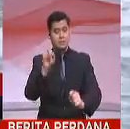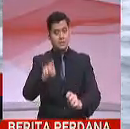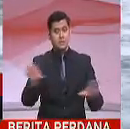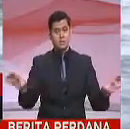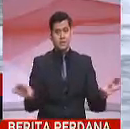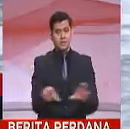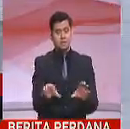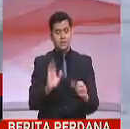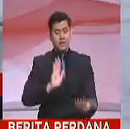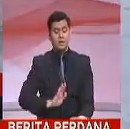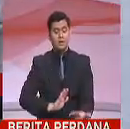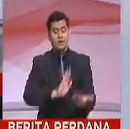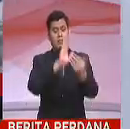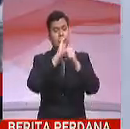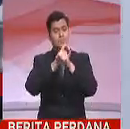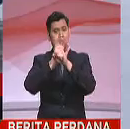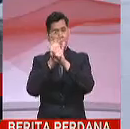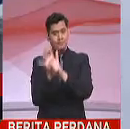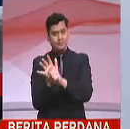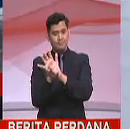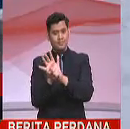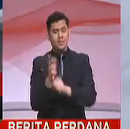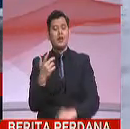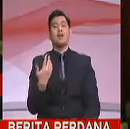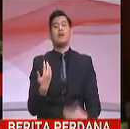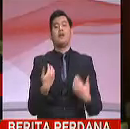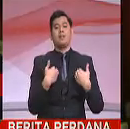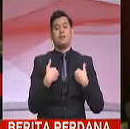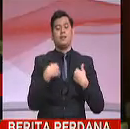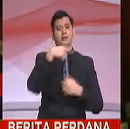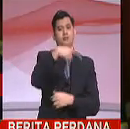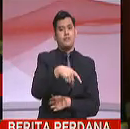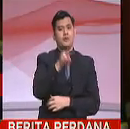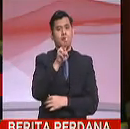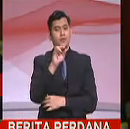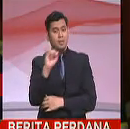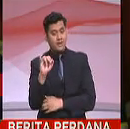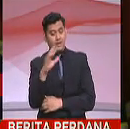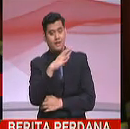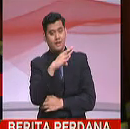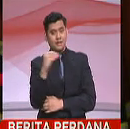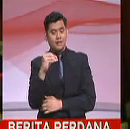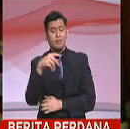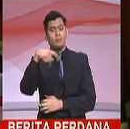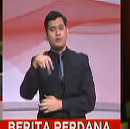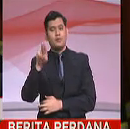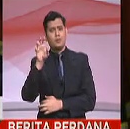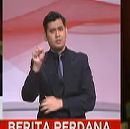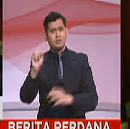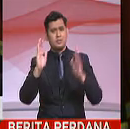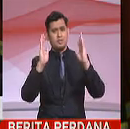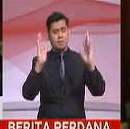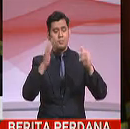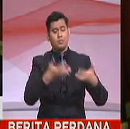berdepan cabaran pandemik COVID-19 dan banjir. Terdapat PUI yang PUS yang masih lagi dalam tempoh kuarantin tetapi